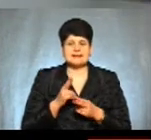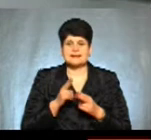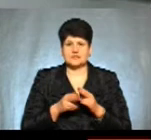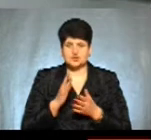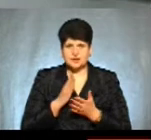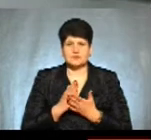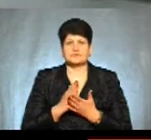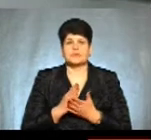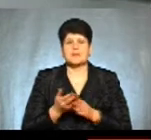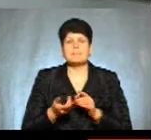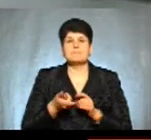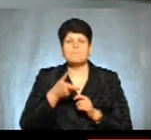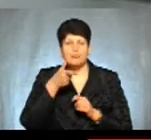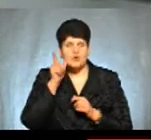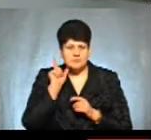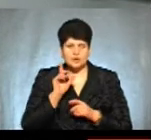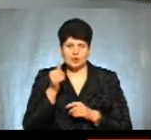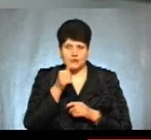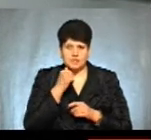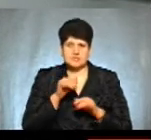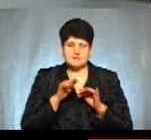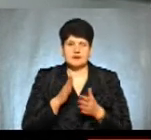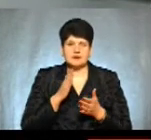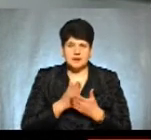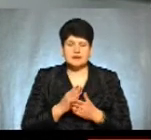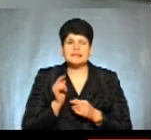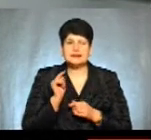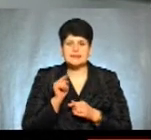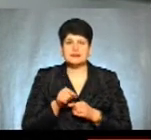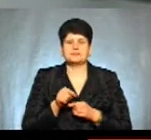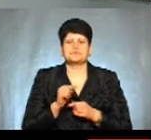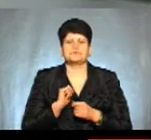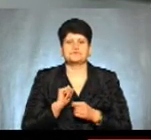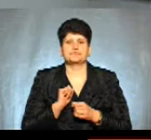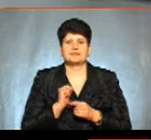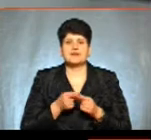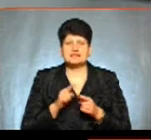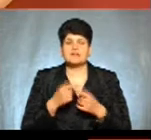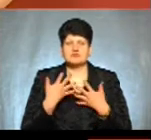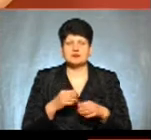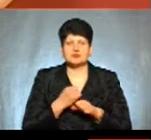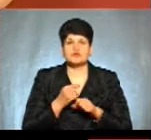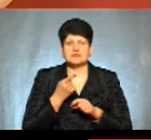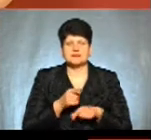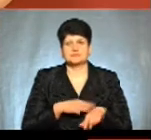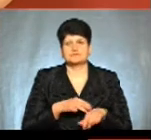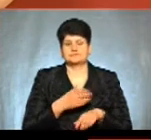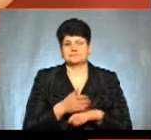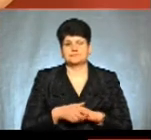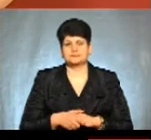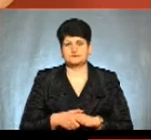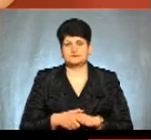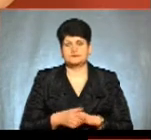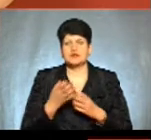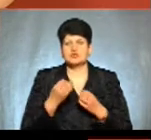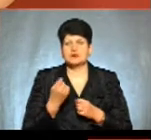і позаминулорічні справи, які є. Ну, все-таки над тим, це вже працюють над тим правоохоронні органи.